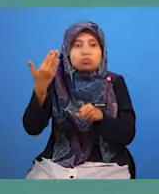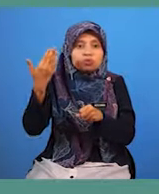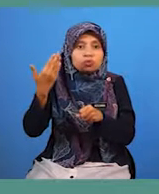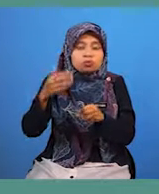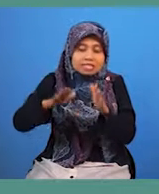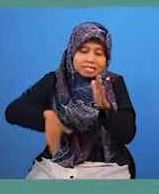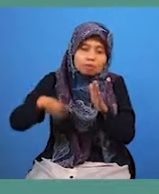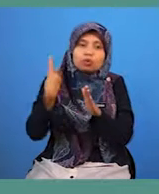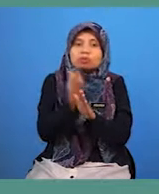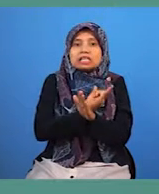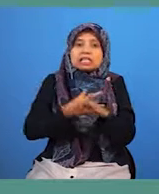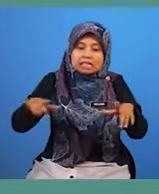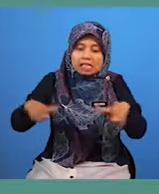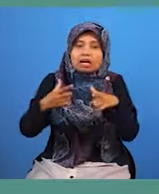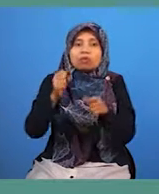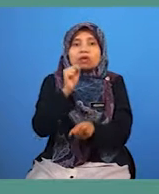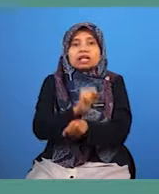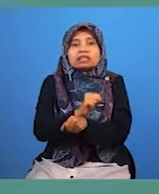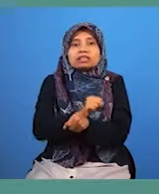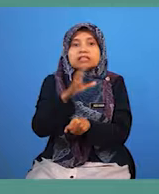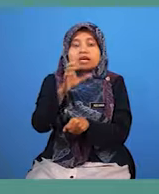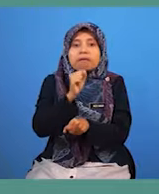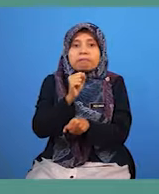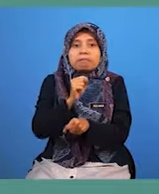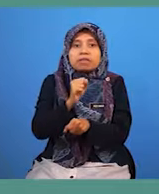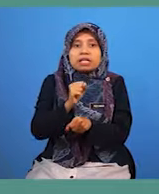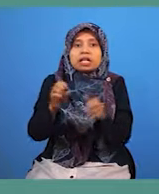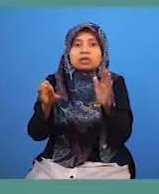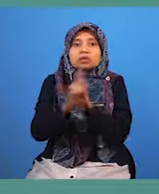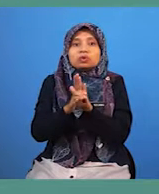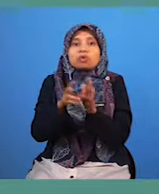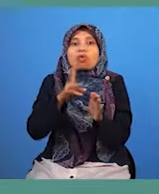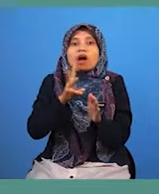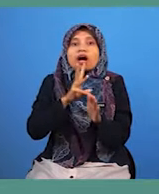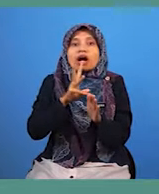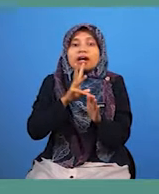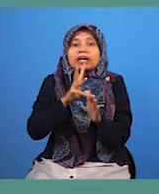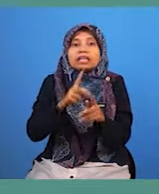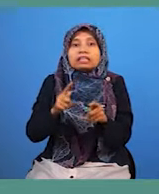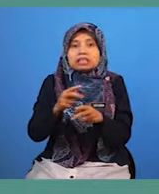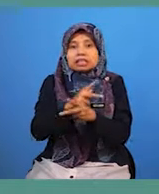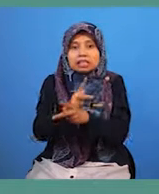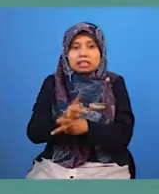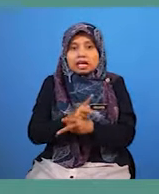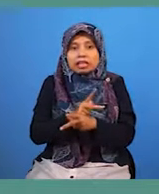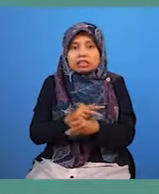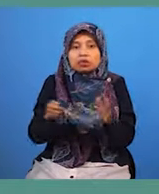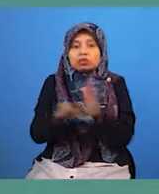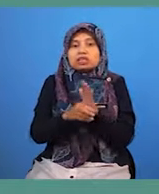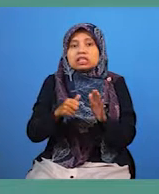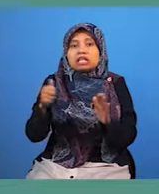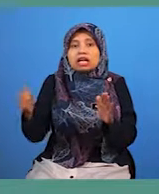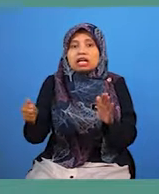dahulu sebelum kita melakukan kerja mengambil sampel air ternakan. Ia terdiri daripada alat